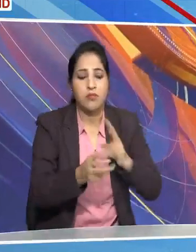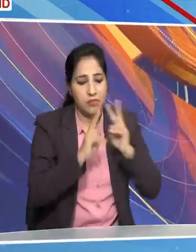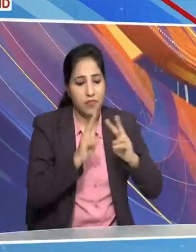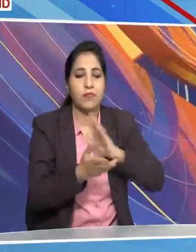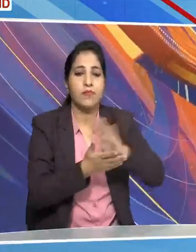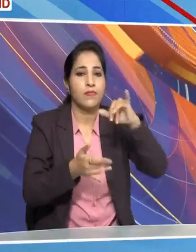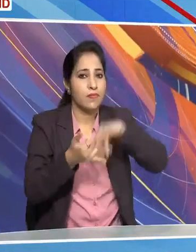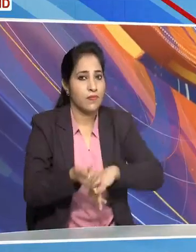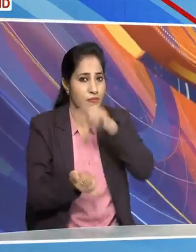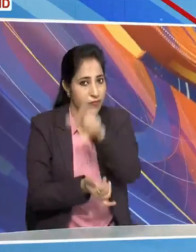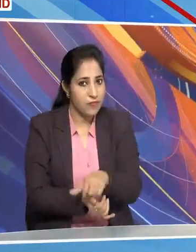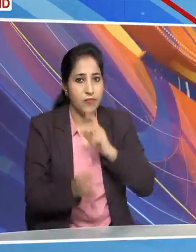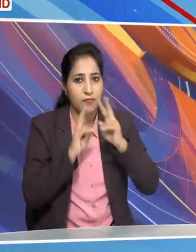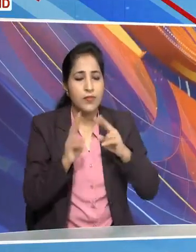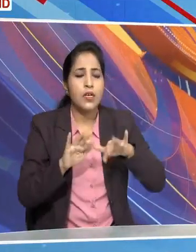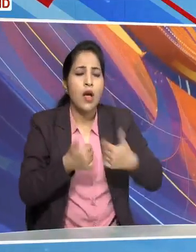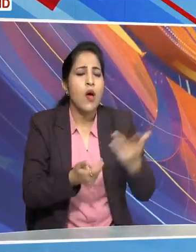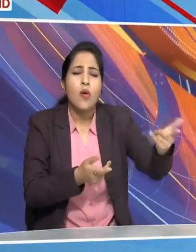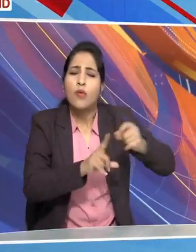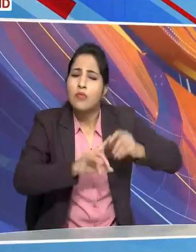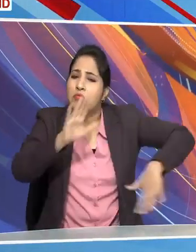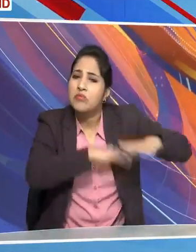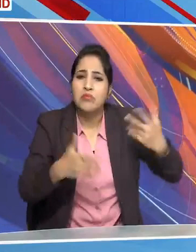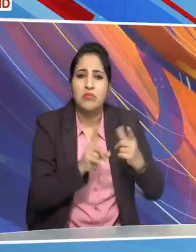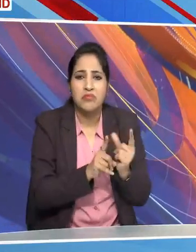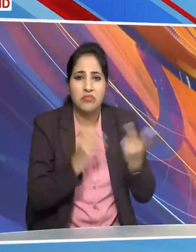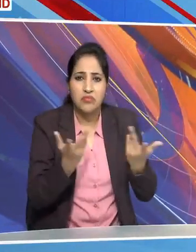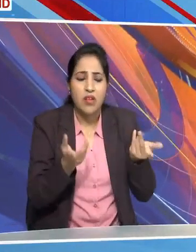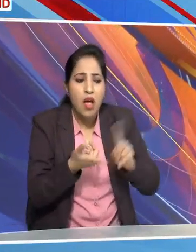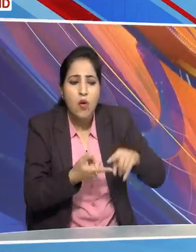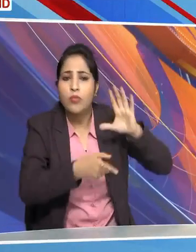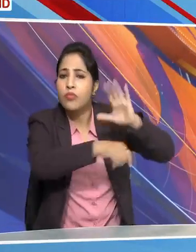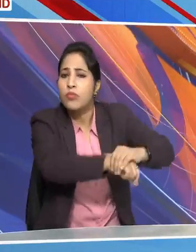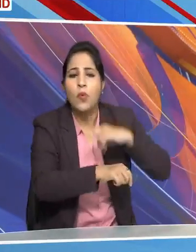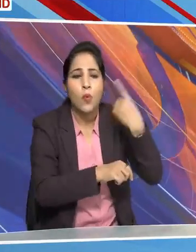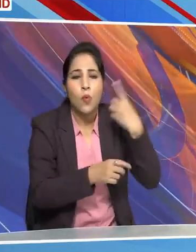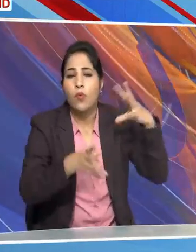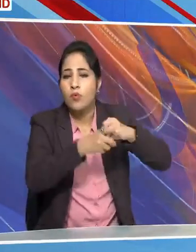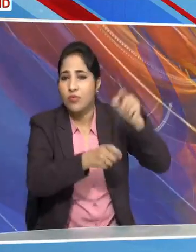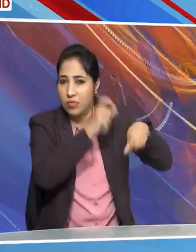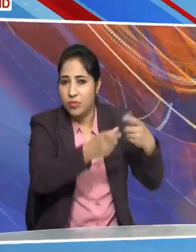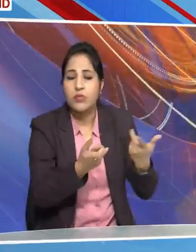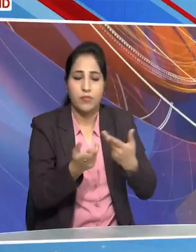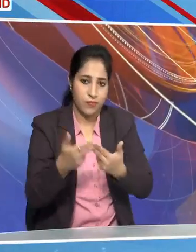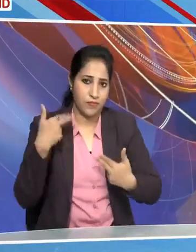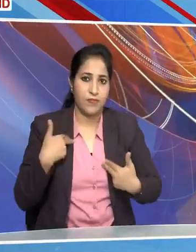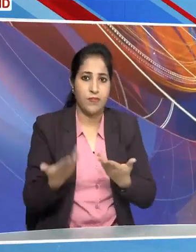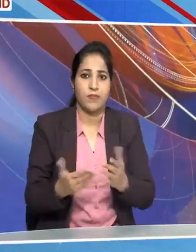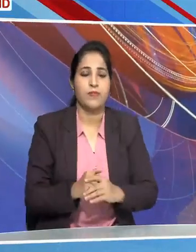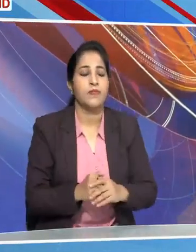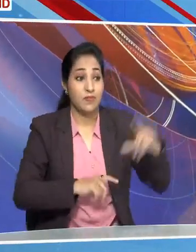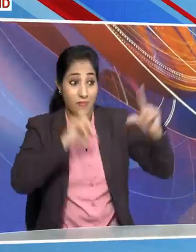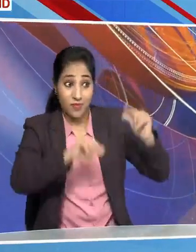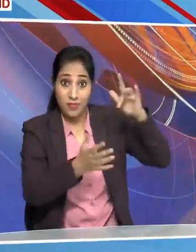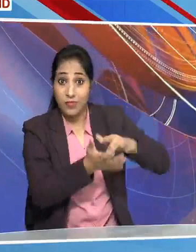सिंह साहब से। हरेंद्र जी, किस तरह का पूरा ये प्लान था, कैसे एग्जीक्यूट किया, कौन कौन इसमें शामिल थे, क्या बैकग्राउंड था? लुधियाना